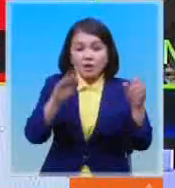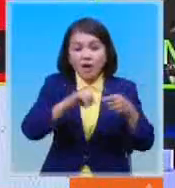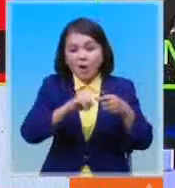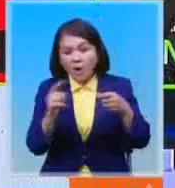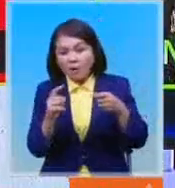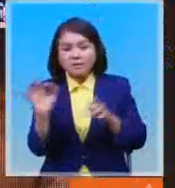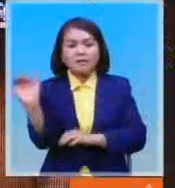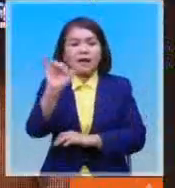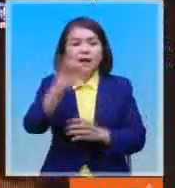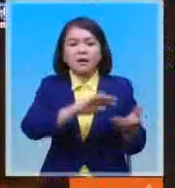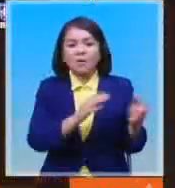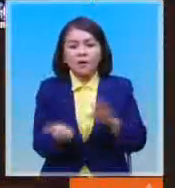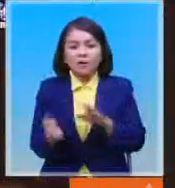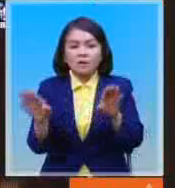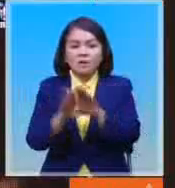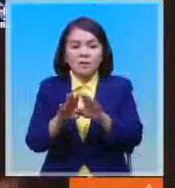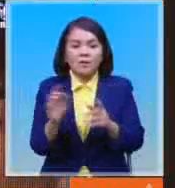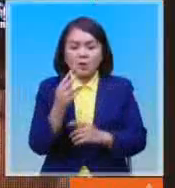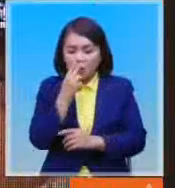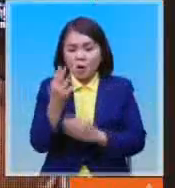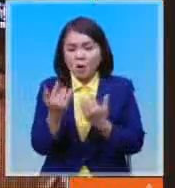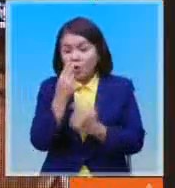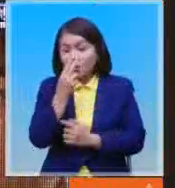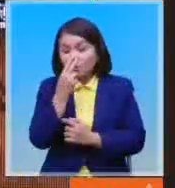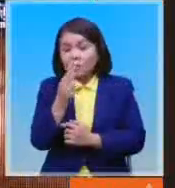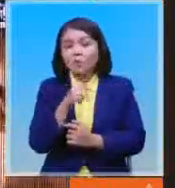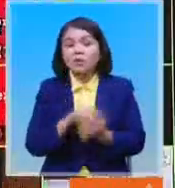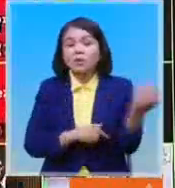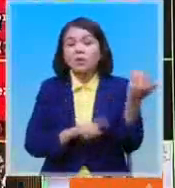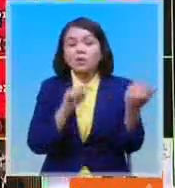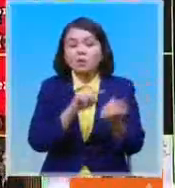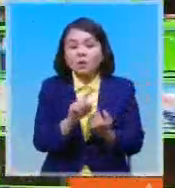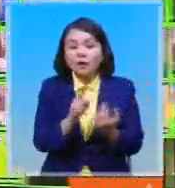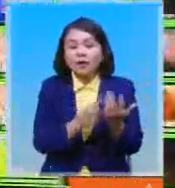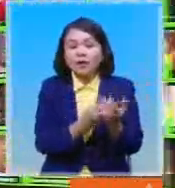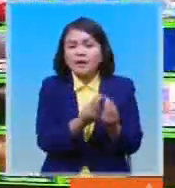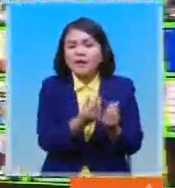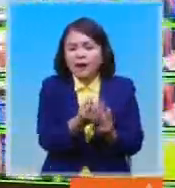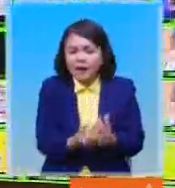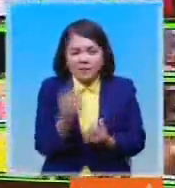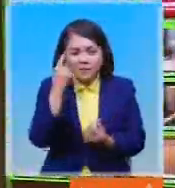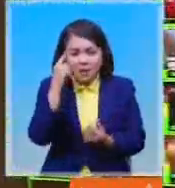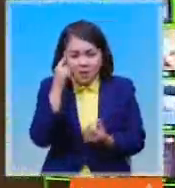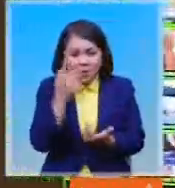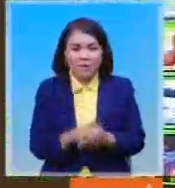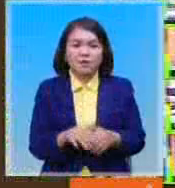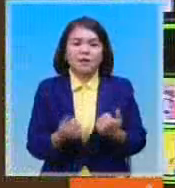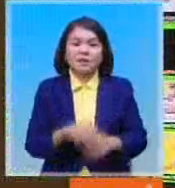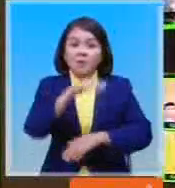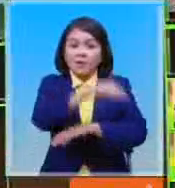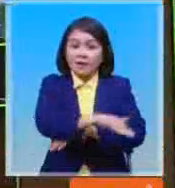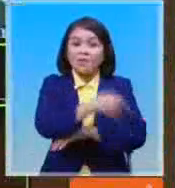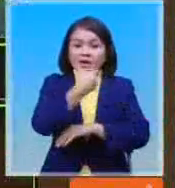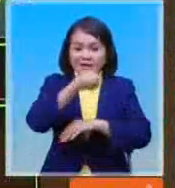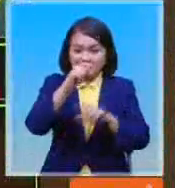างนี้คงต้องลุ้นกันต่อไปเดาผิดเดาถูกก็ว่ากันไปส่วนของจริงว่าช่องไหนจะจอดำเย็นๆวันที่10พฤษภา